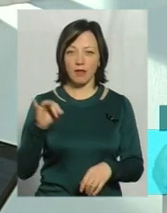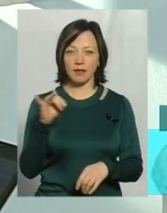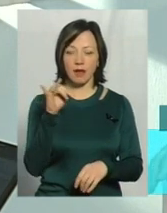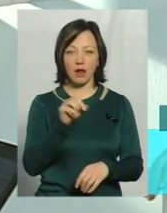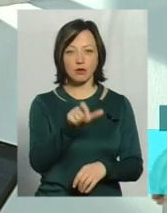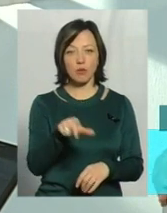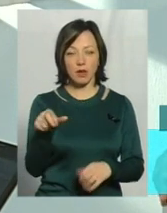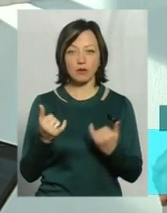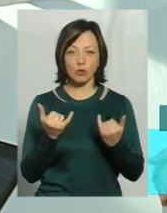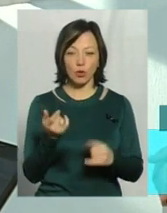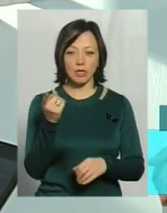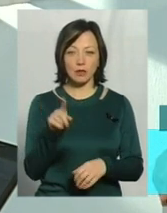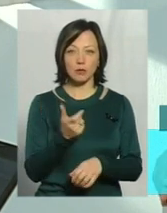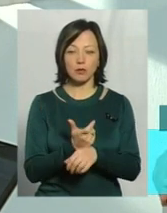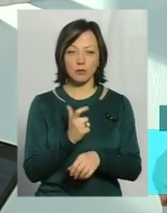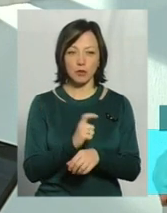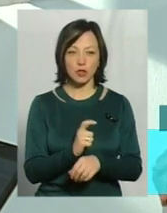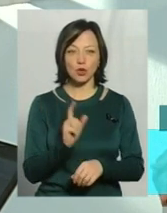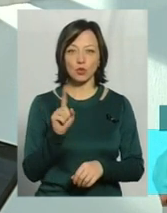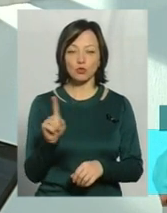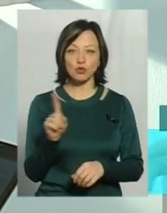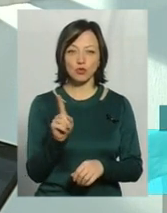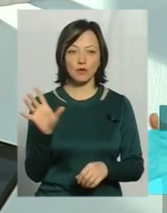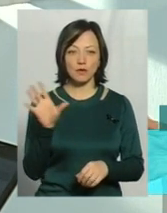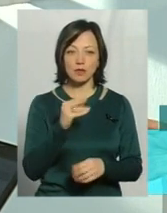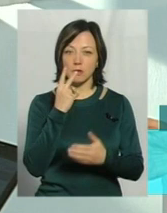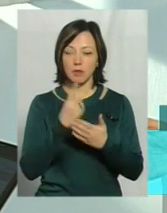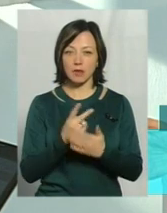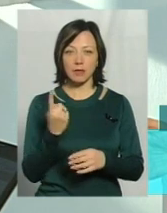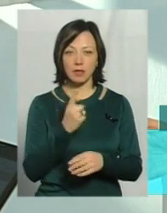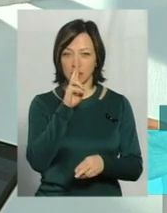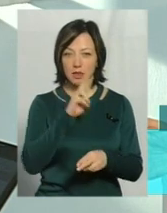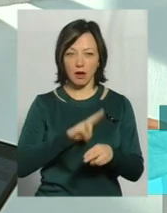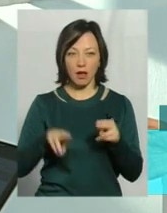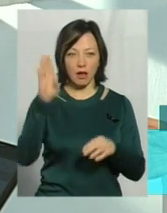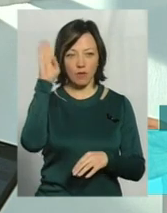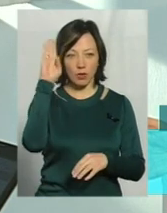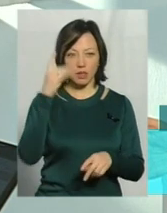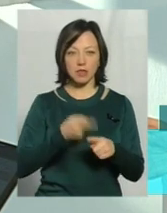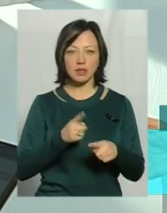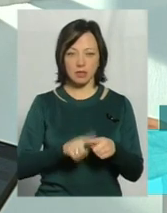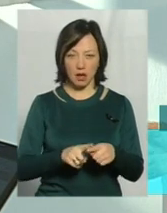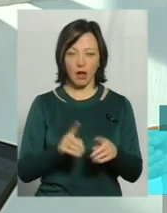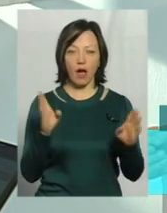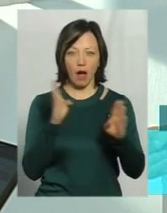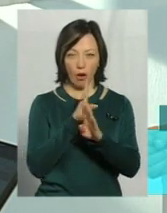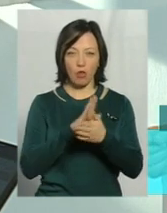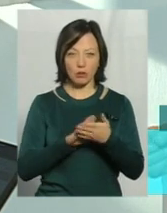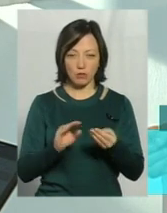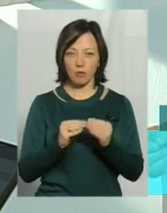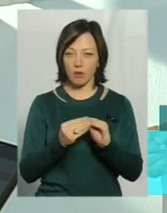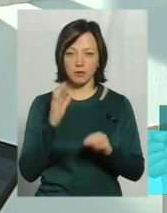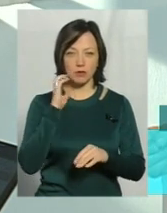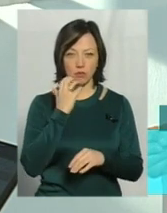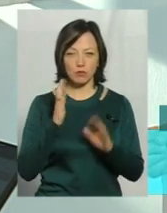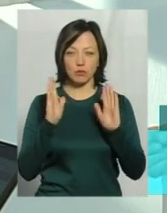громадян, а сьогодні тим більше, тому що всі бачать, перше, зникає вода. Це екологічна проблема, проблема дуже серйозна, яка